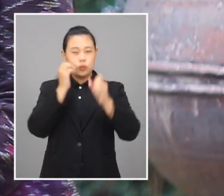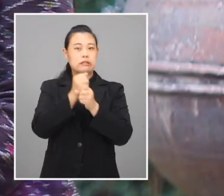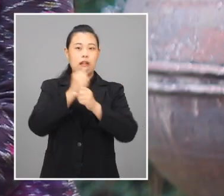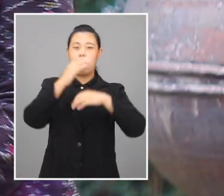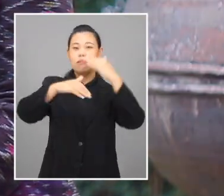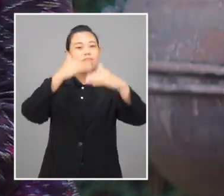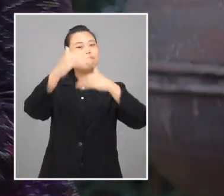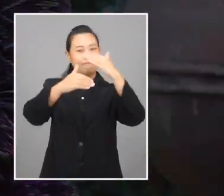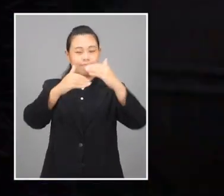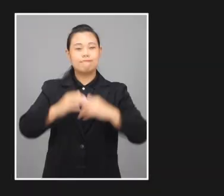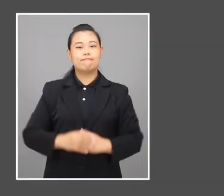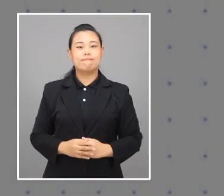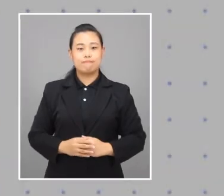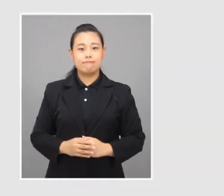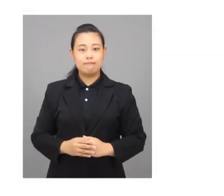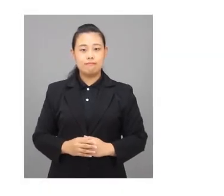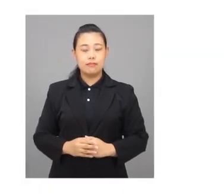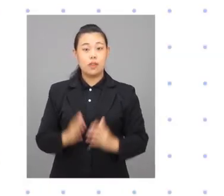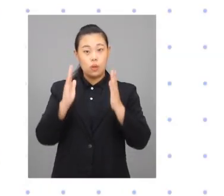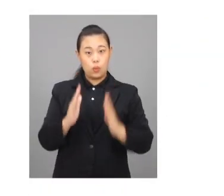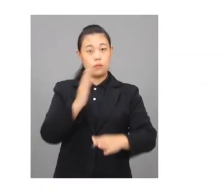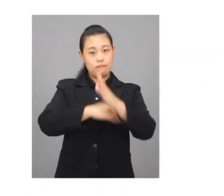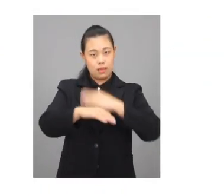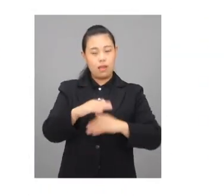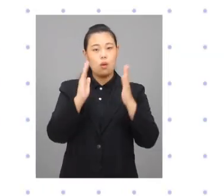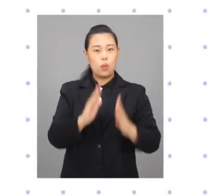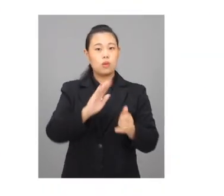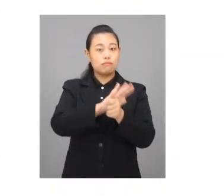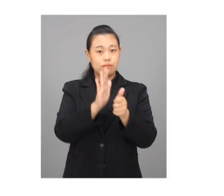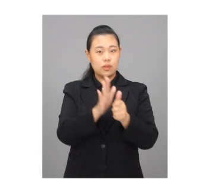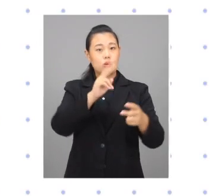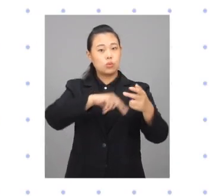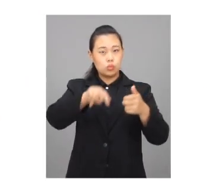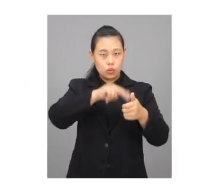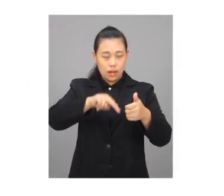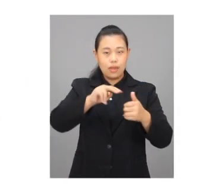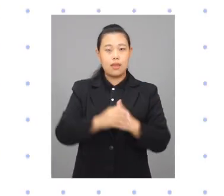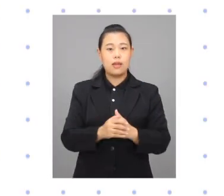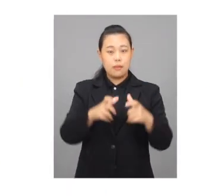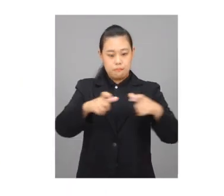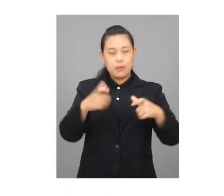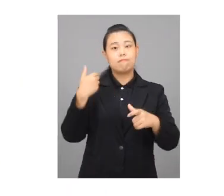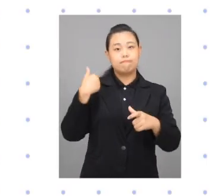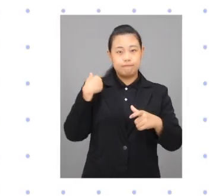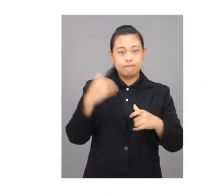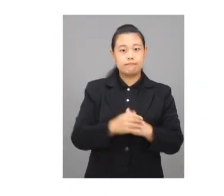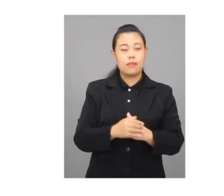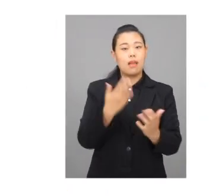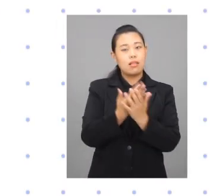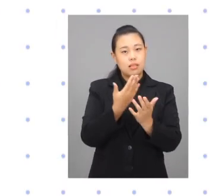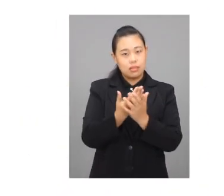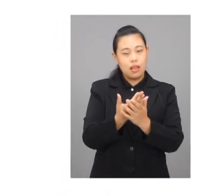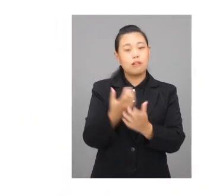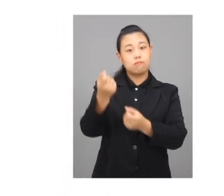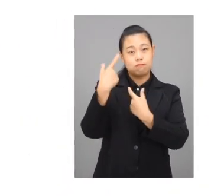ค่ะ คนพิการและผู้ดูแลคนพิการที่ได้ลงทะเบียนและมีบัตรประจำตัวคนพิการสามารถรับสิทธิ์เบี้ยค